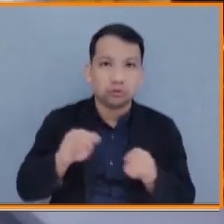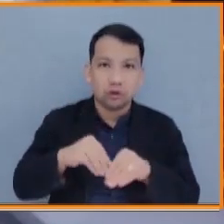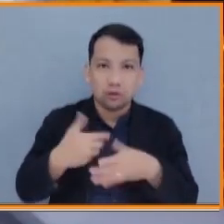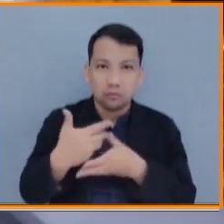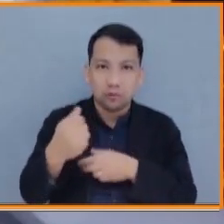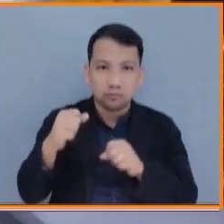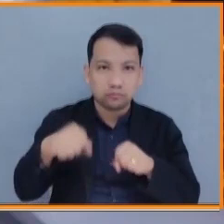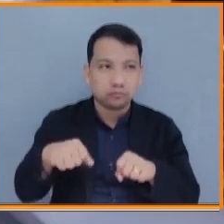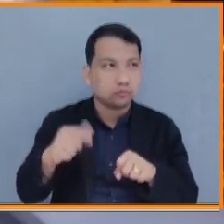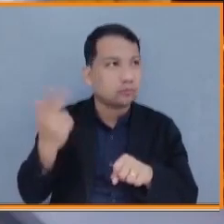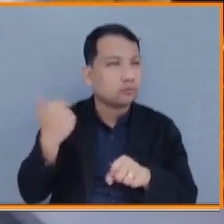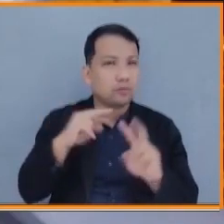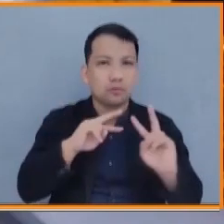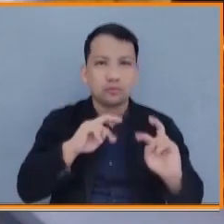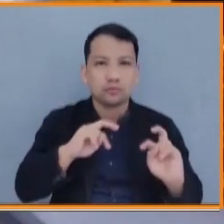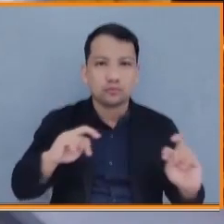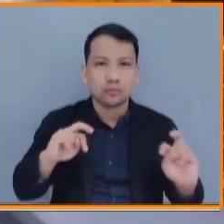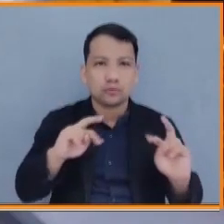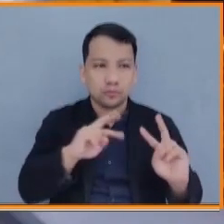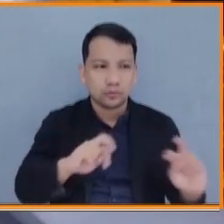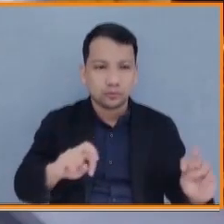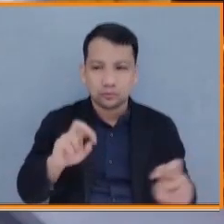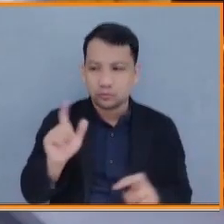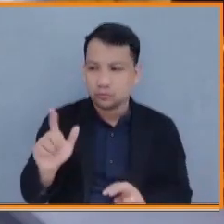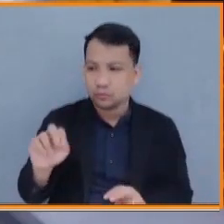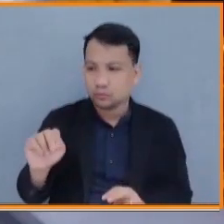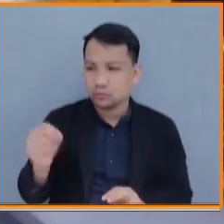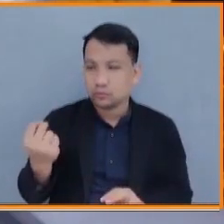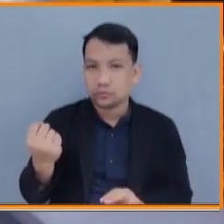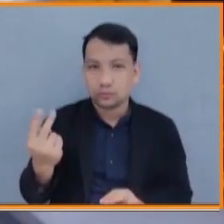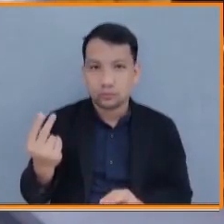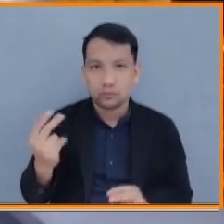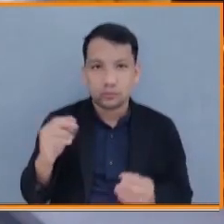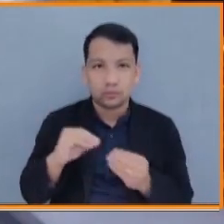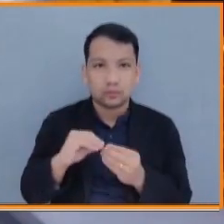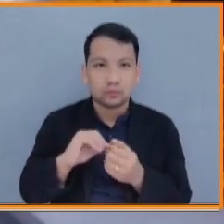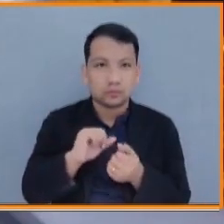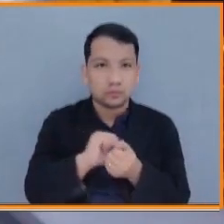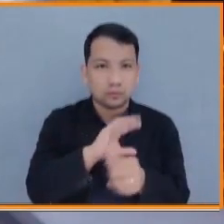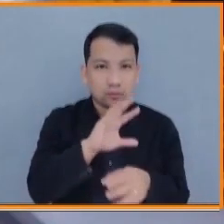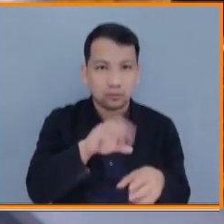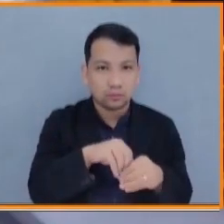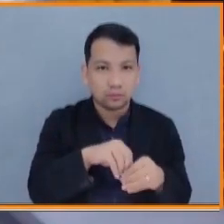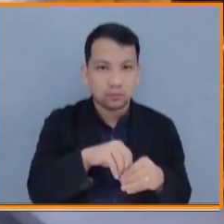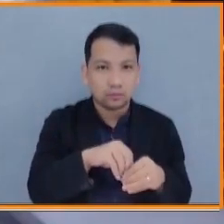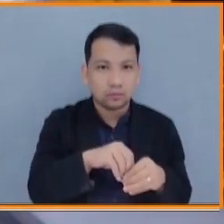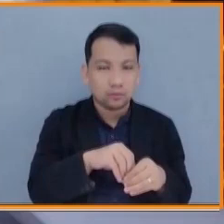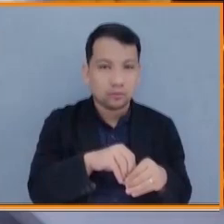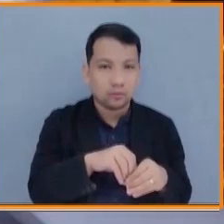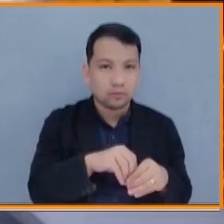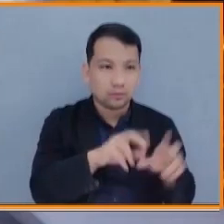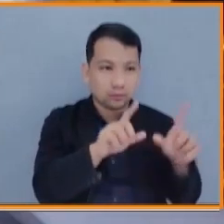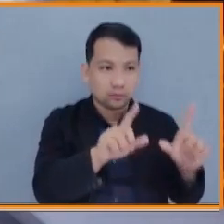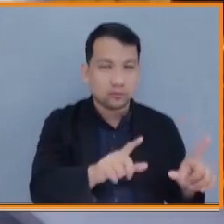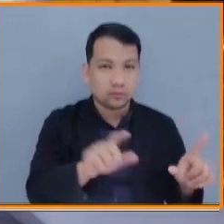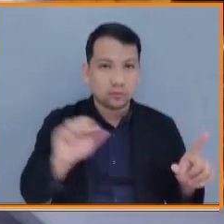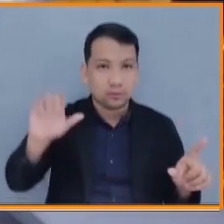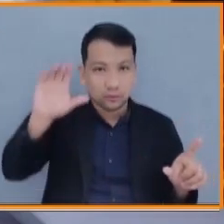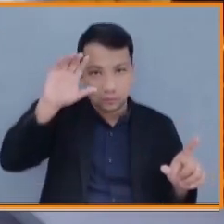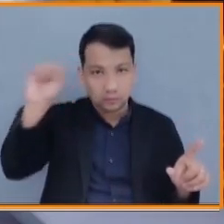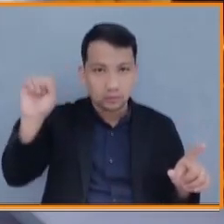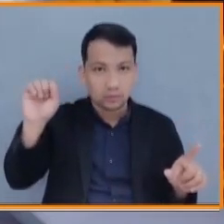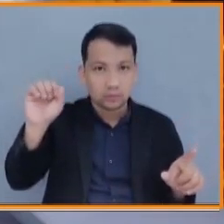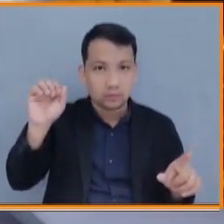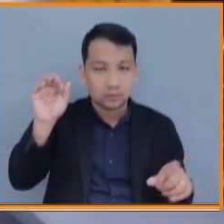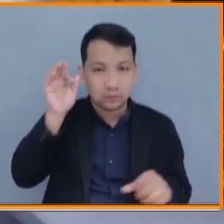2012 di umano na kung saan kasangkot maliban sa iba pang mga personalidad ay mismong Ang Pangulong Marcos